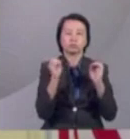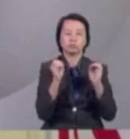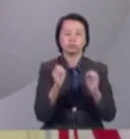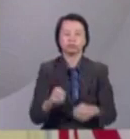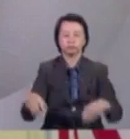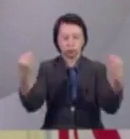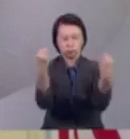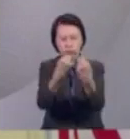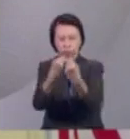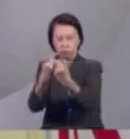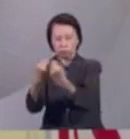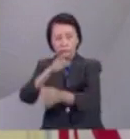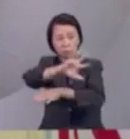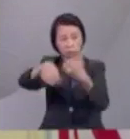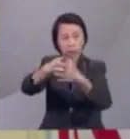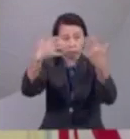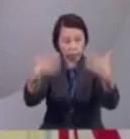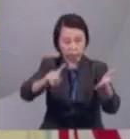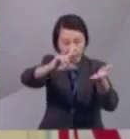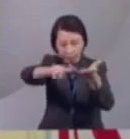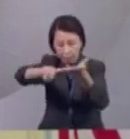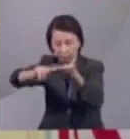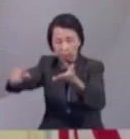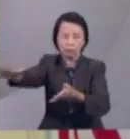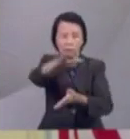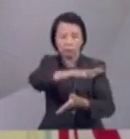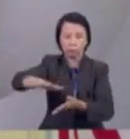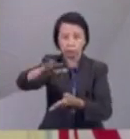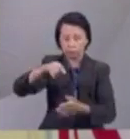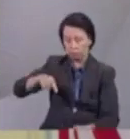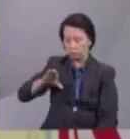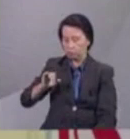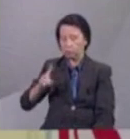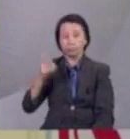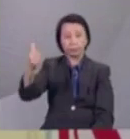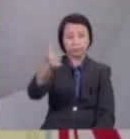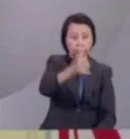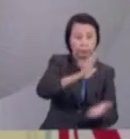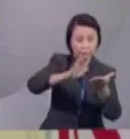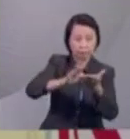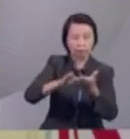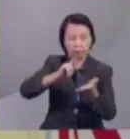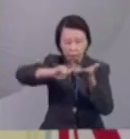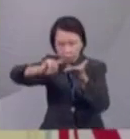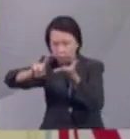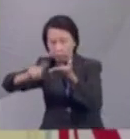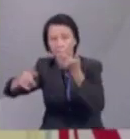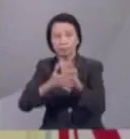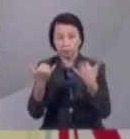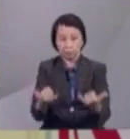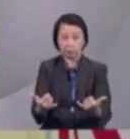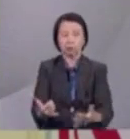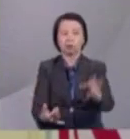tapak binaan yang telah diperiksa oleh CIDB sehingga hari ini adalah